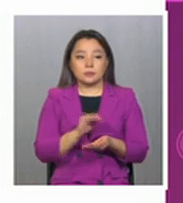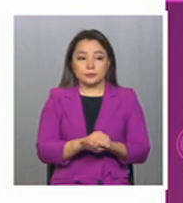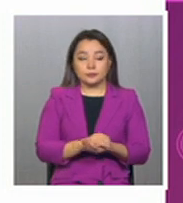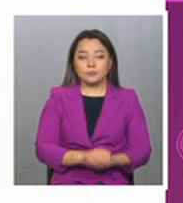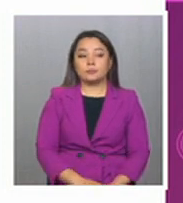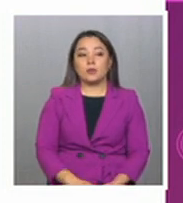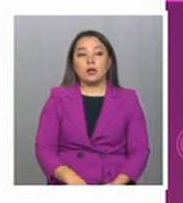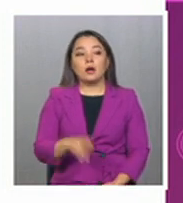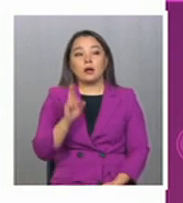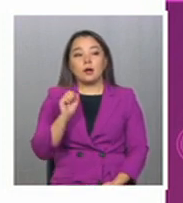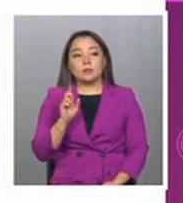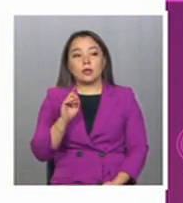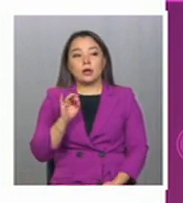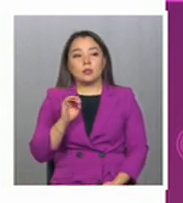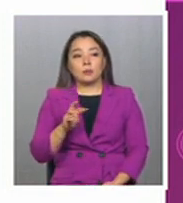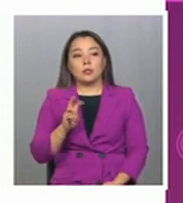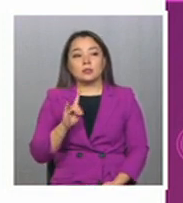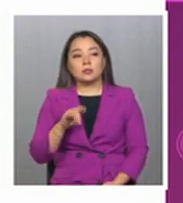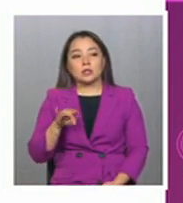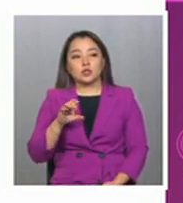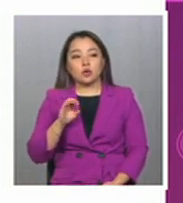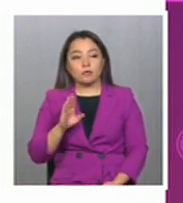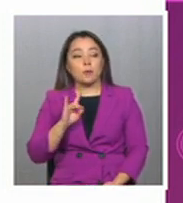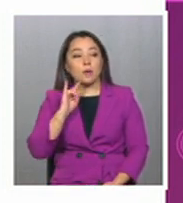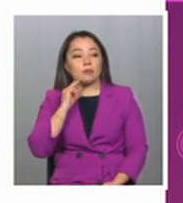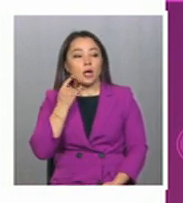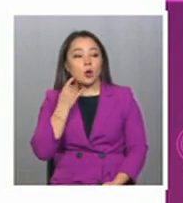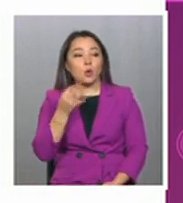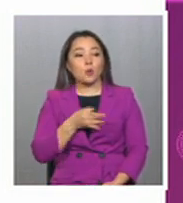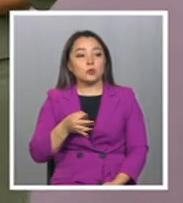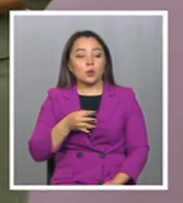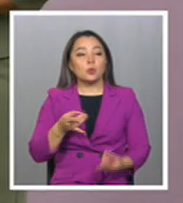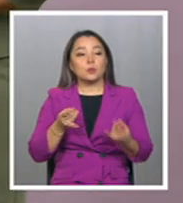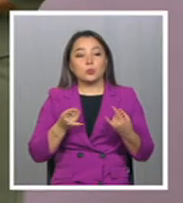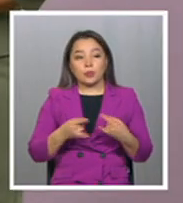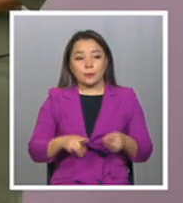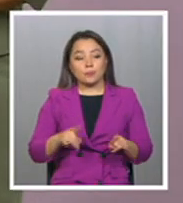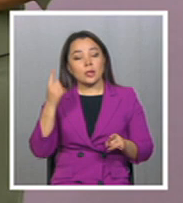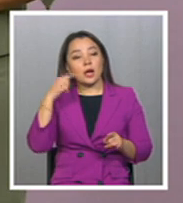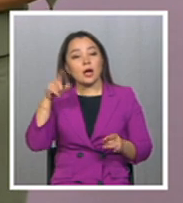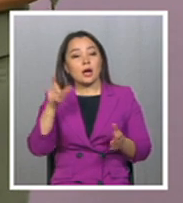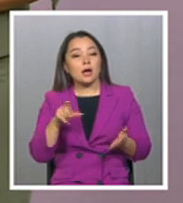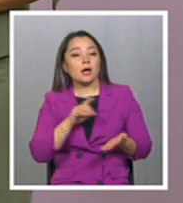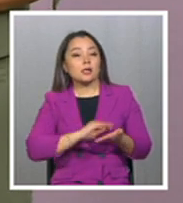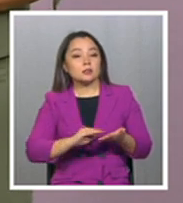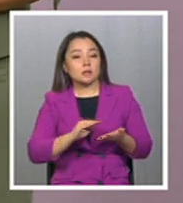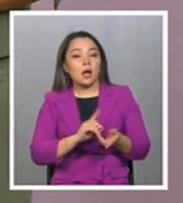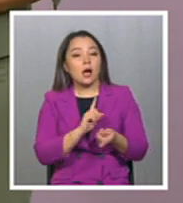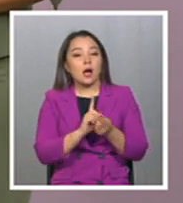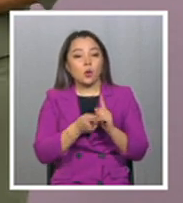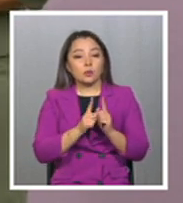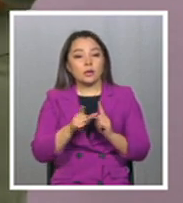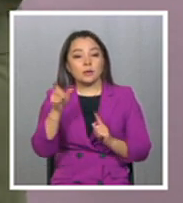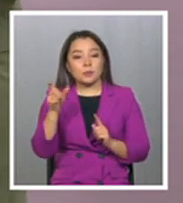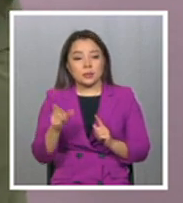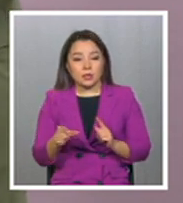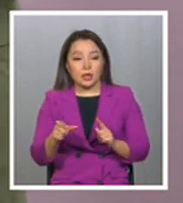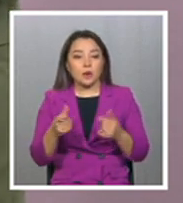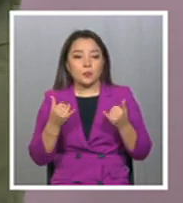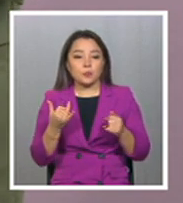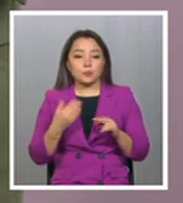танысайық. Қабдыкәрім Ыдырысов Павлодар облысында туған, ақын, аудармашы екен.